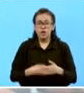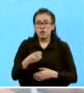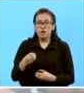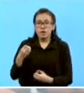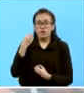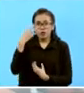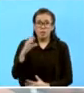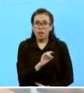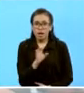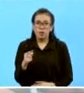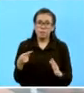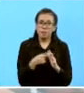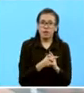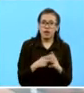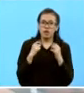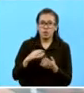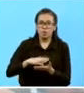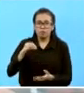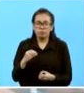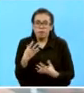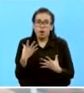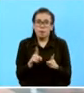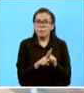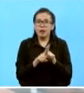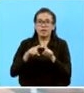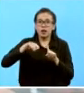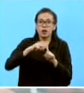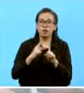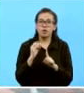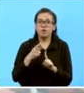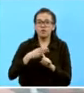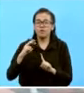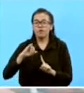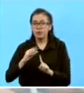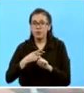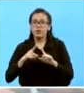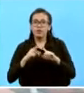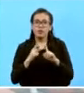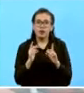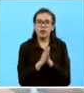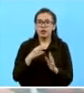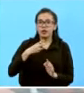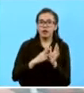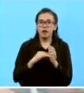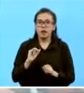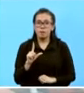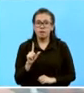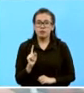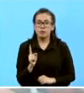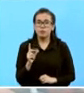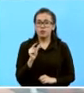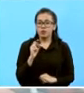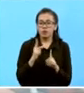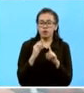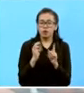Selanjutnya kita beralih ke Pilkada Jawa Timur, pemirsa. Kejutan untuk pasangan Kofifa dan Emil karena Raja Dangdut Roma Irama menyatakan siap